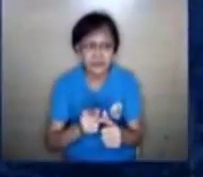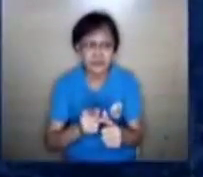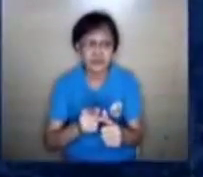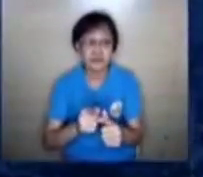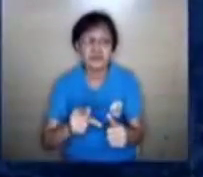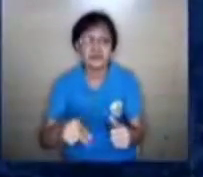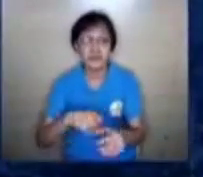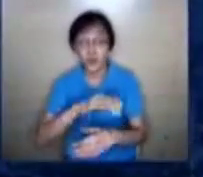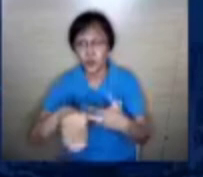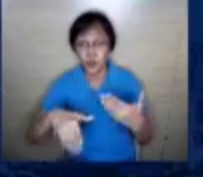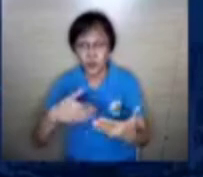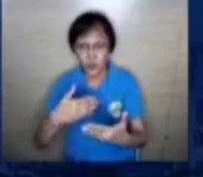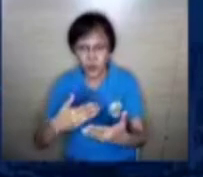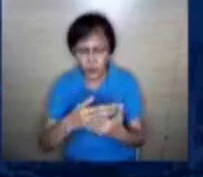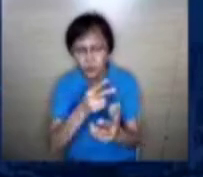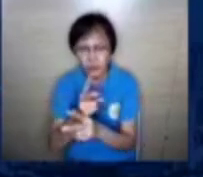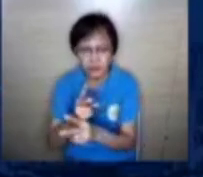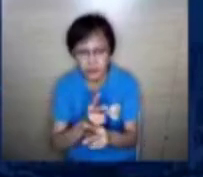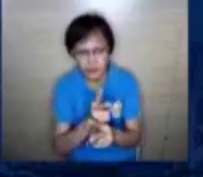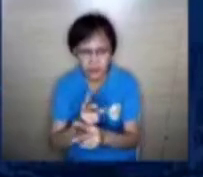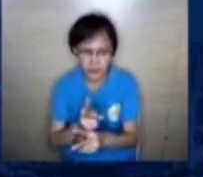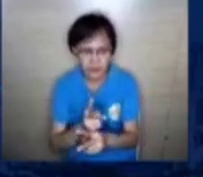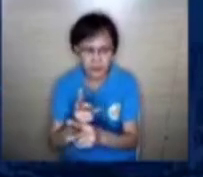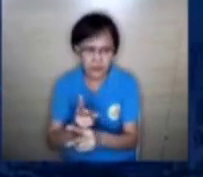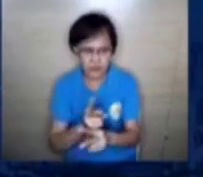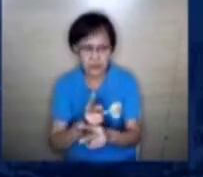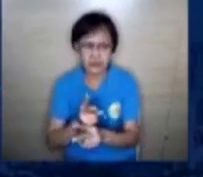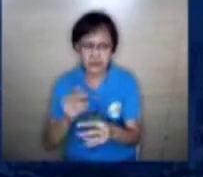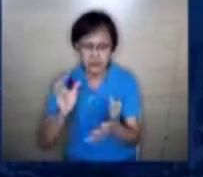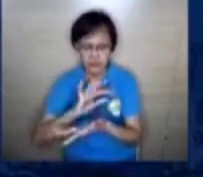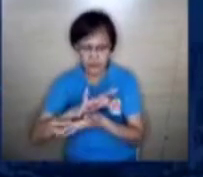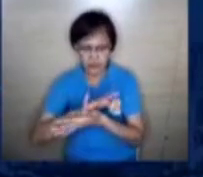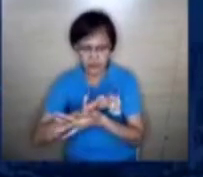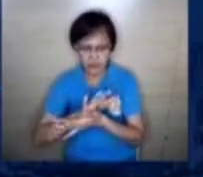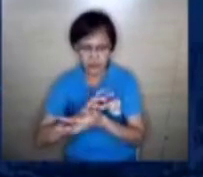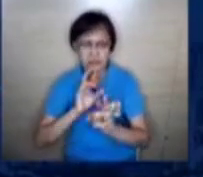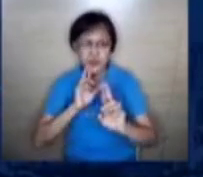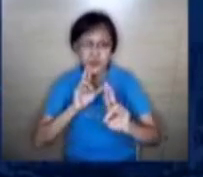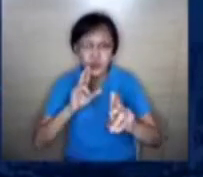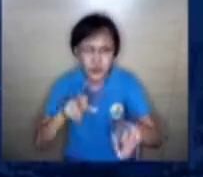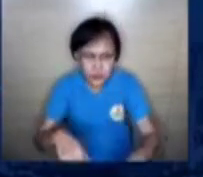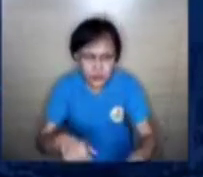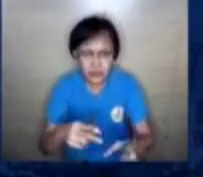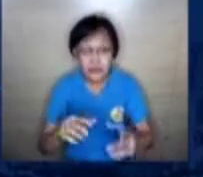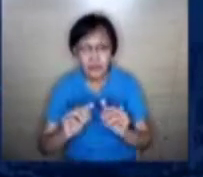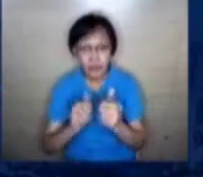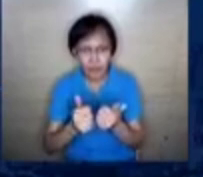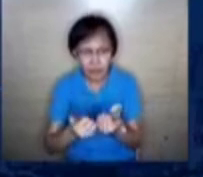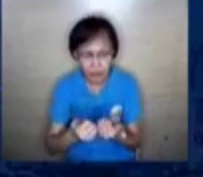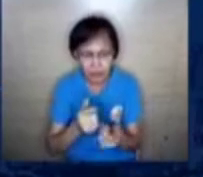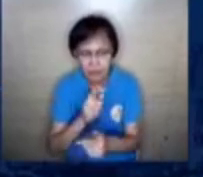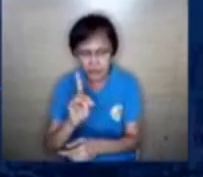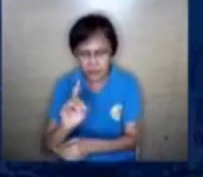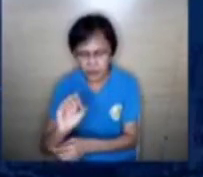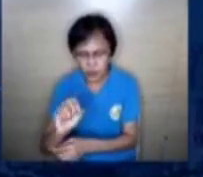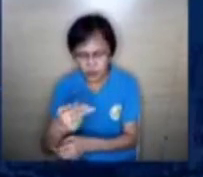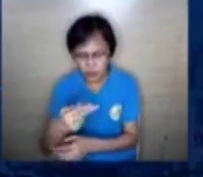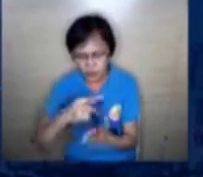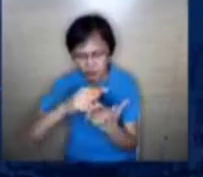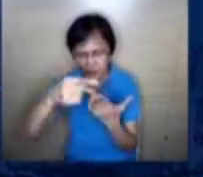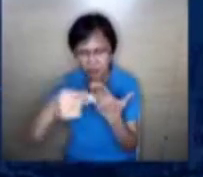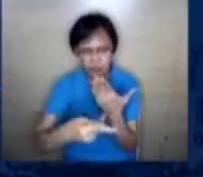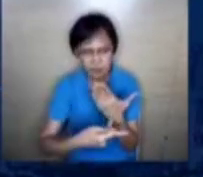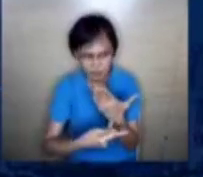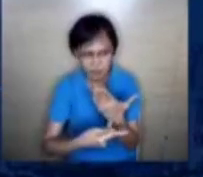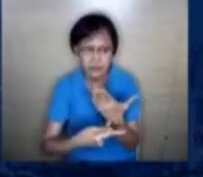na pamahalaan ng Pasig ng COVID Response Service Award para sa treatment ng Department of Health. Nagsama-sama